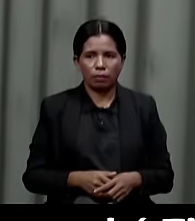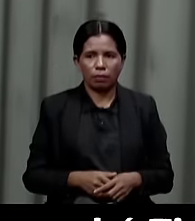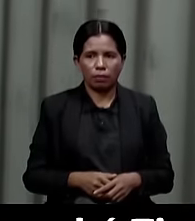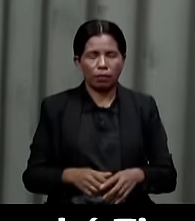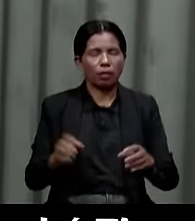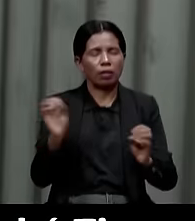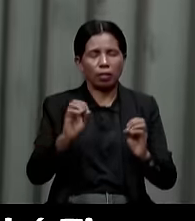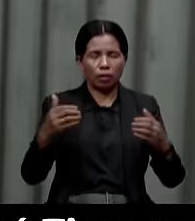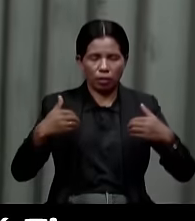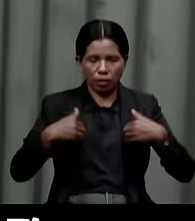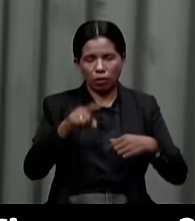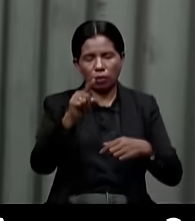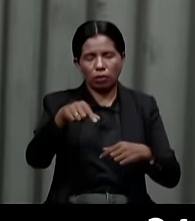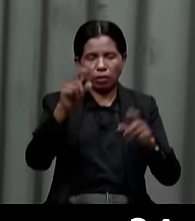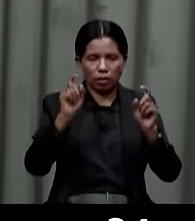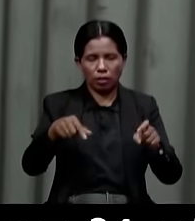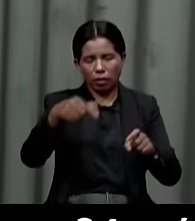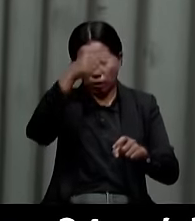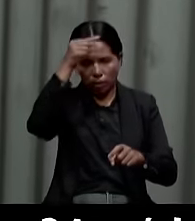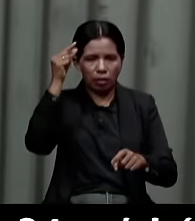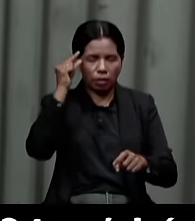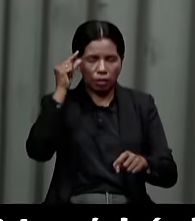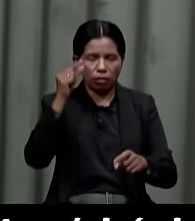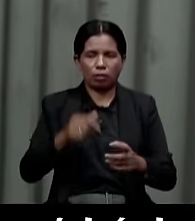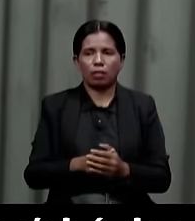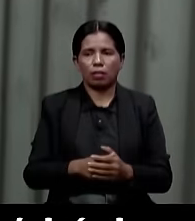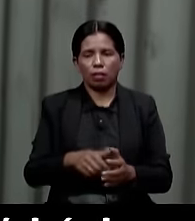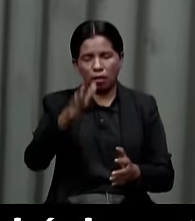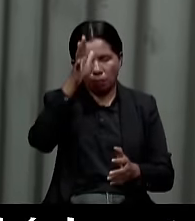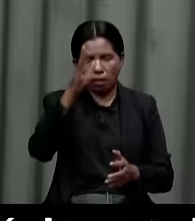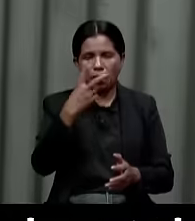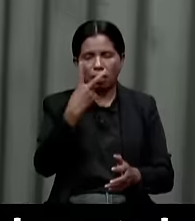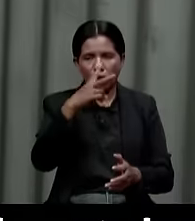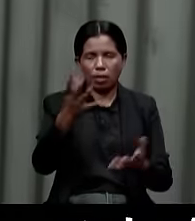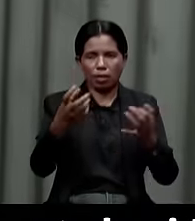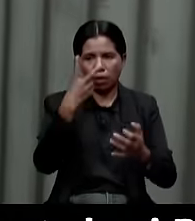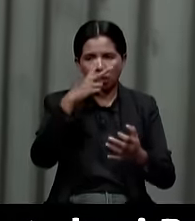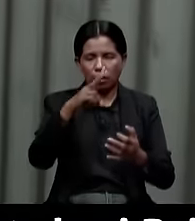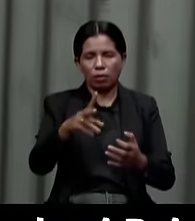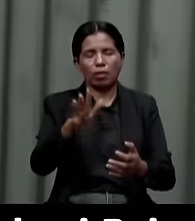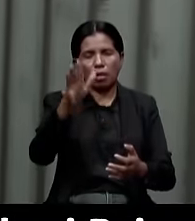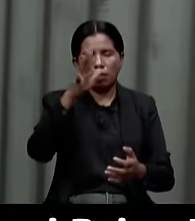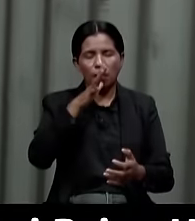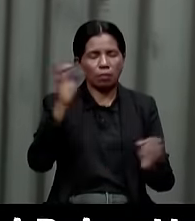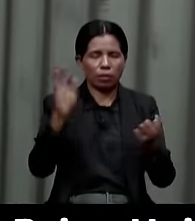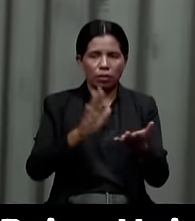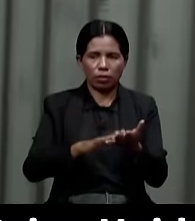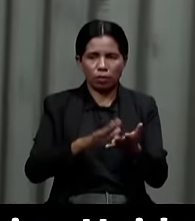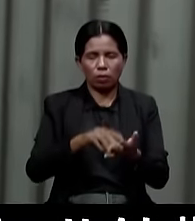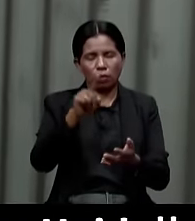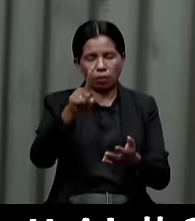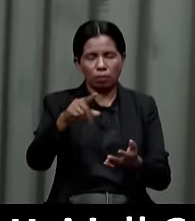Laiha ga iha o tingi duni takasa piometan. Apa hakare kare o tambo na mamus agora la escola, hera omak